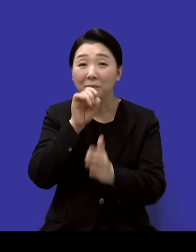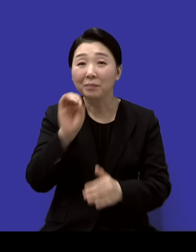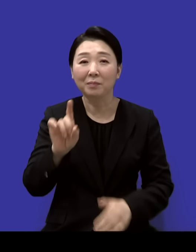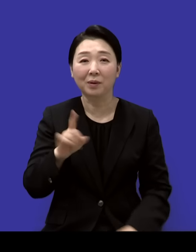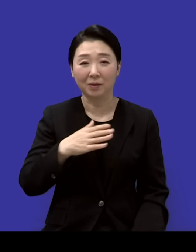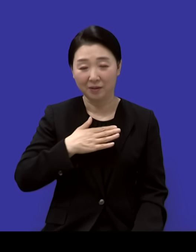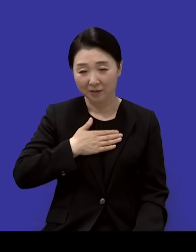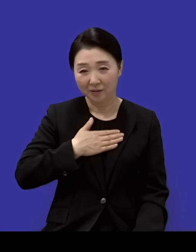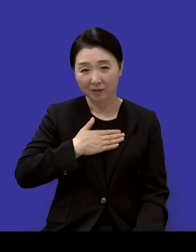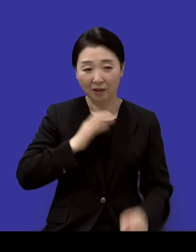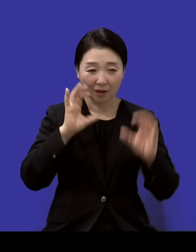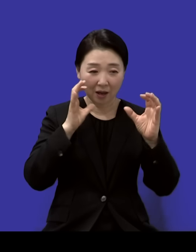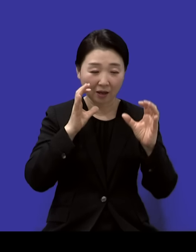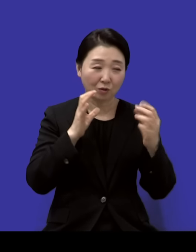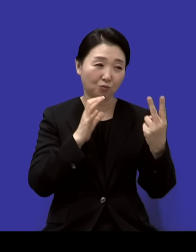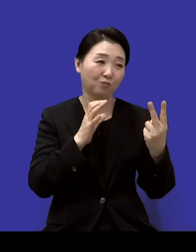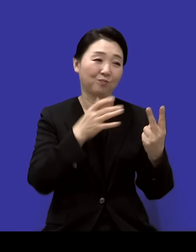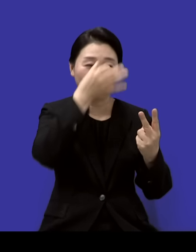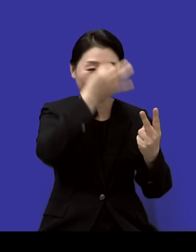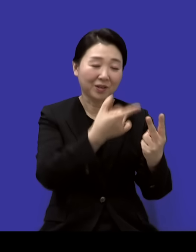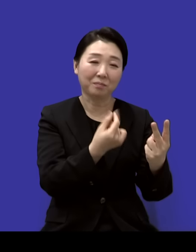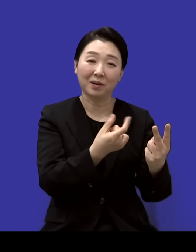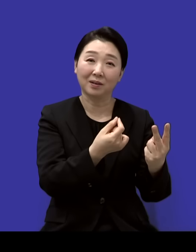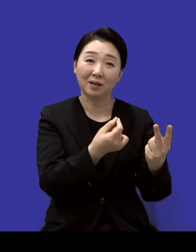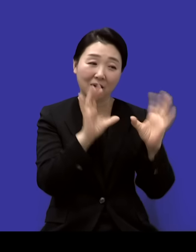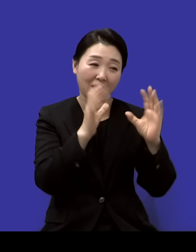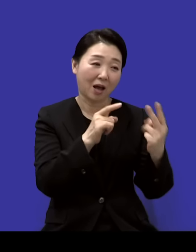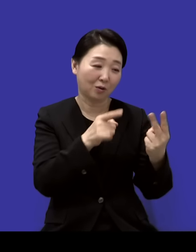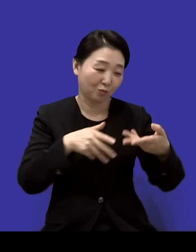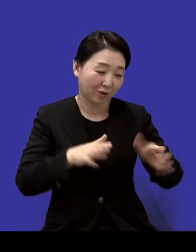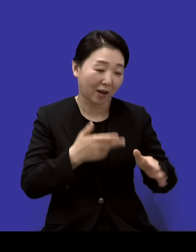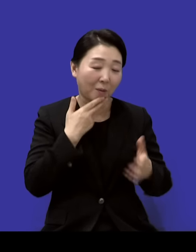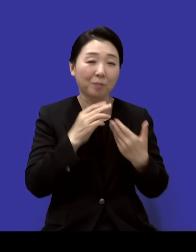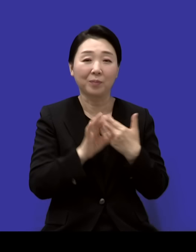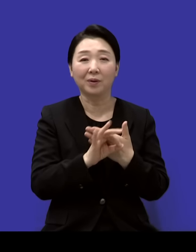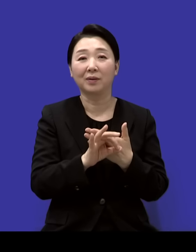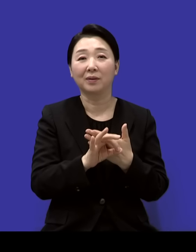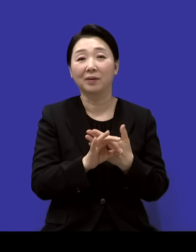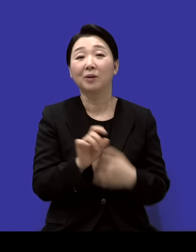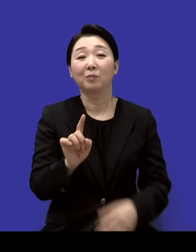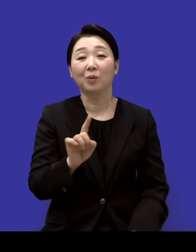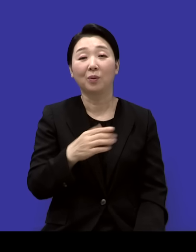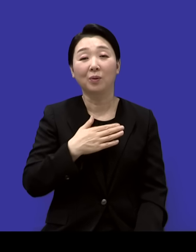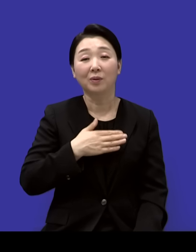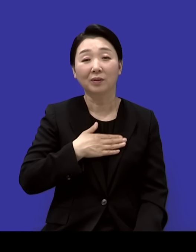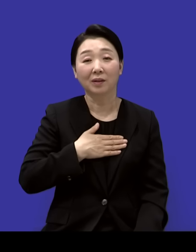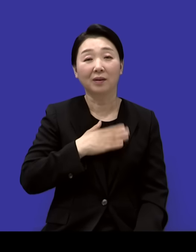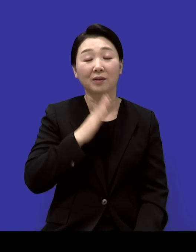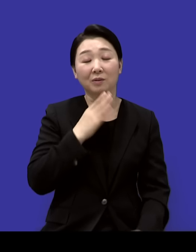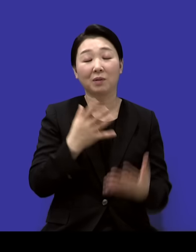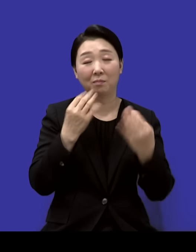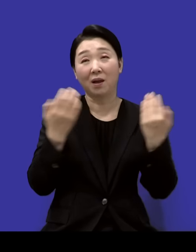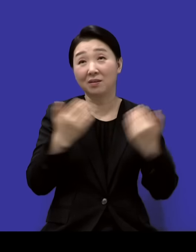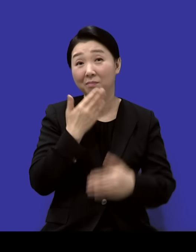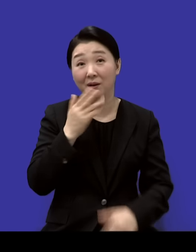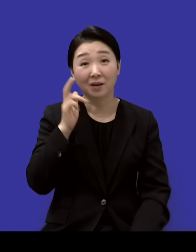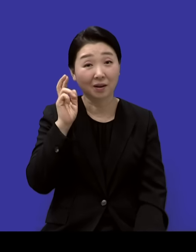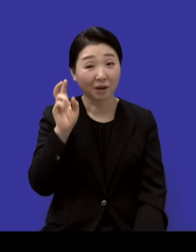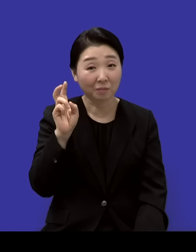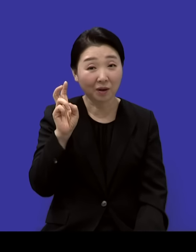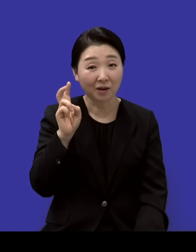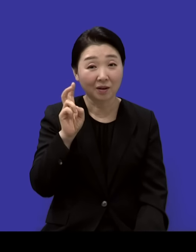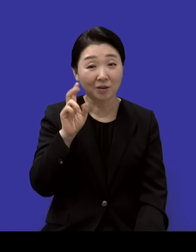교수님 참 제가 아이들한테 미안하지만 이 아이들을 낳지 않았더라면 제가 얼마나 많은 일을 했을까요?